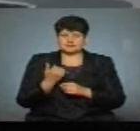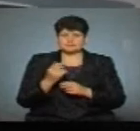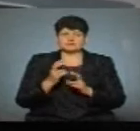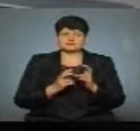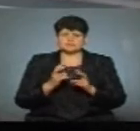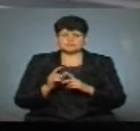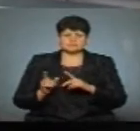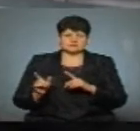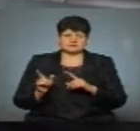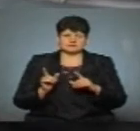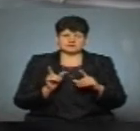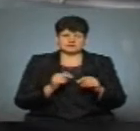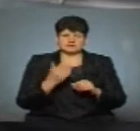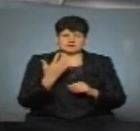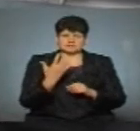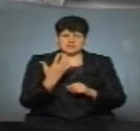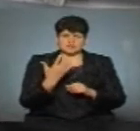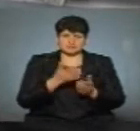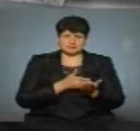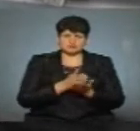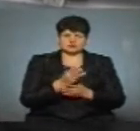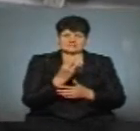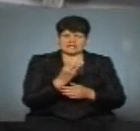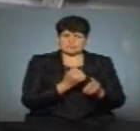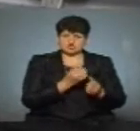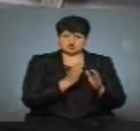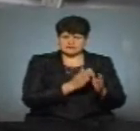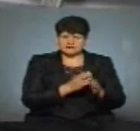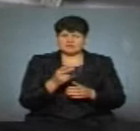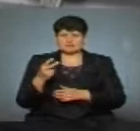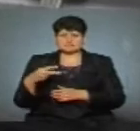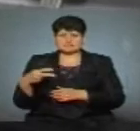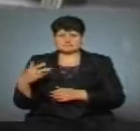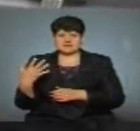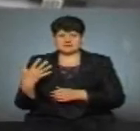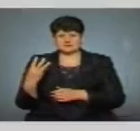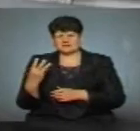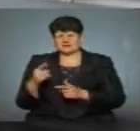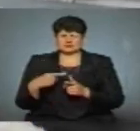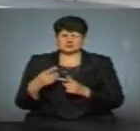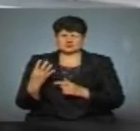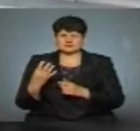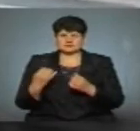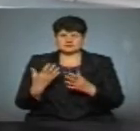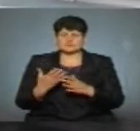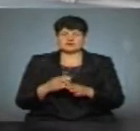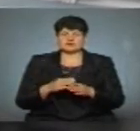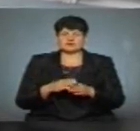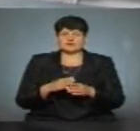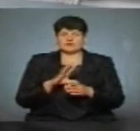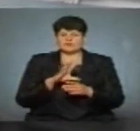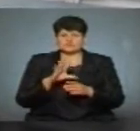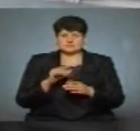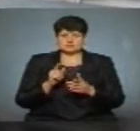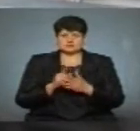«Тернопільміськавтотранс» на 5-му 3 машини, а на 25-му 3 чи 4 машини. Попереджаємо, що постійно в